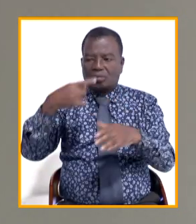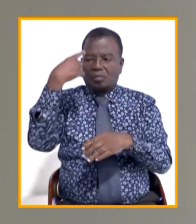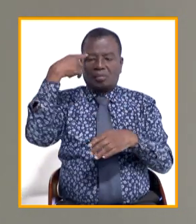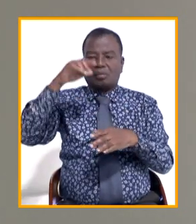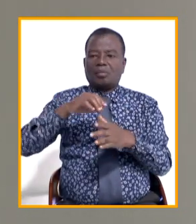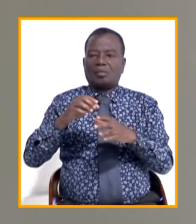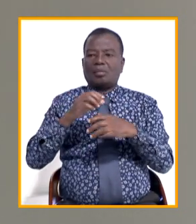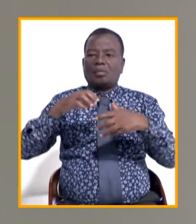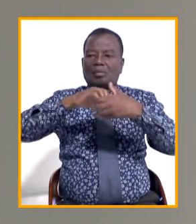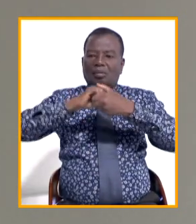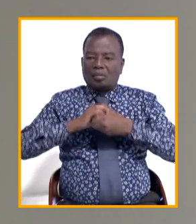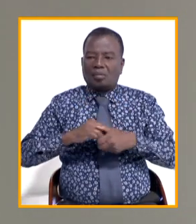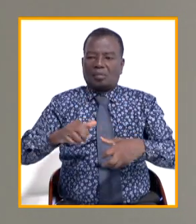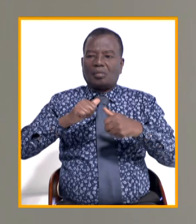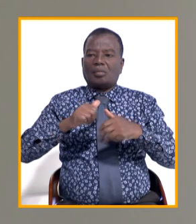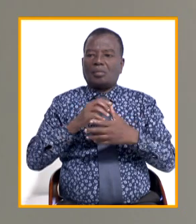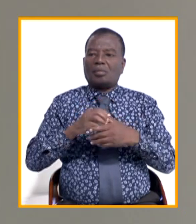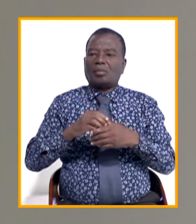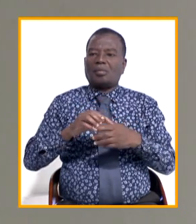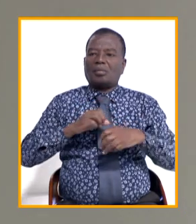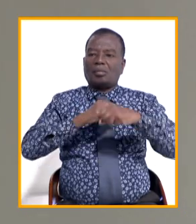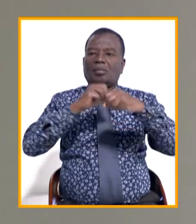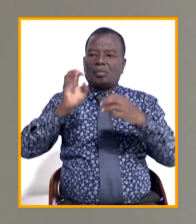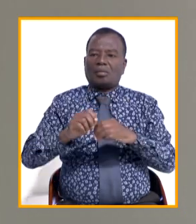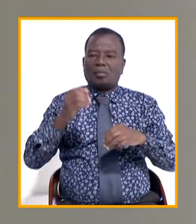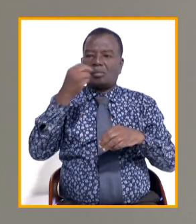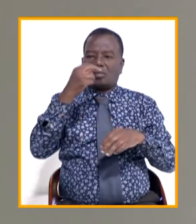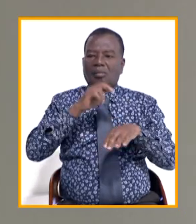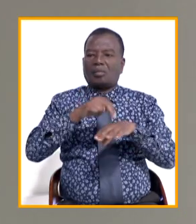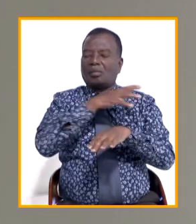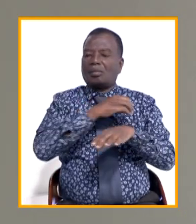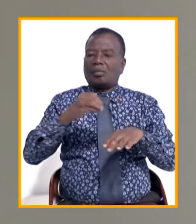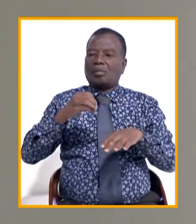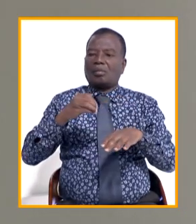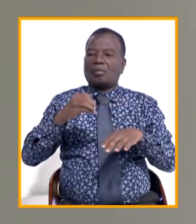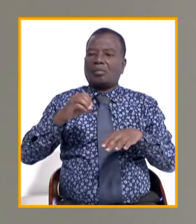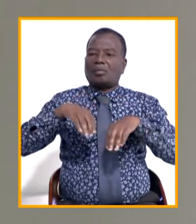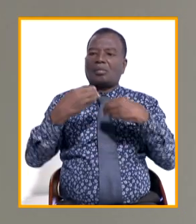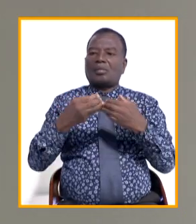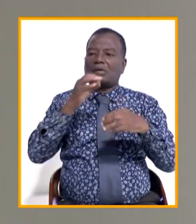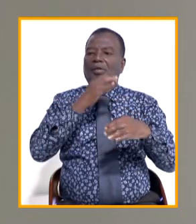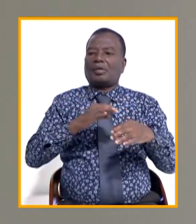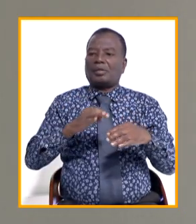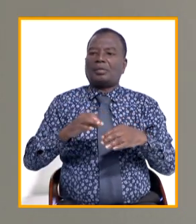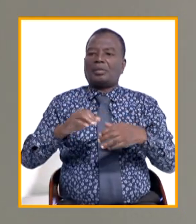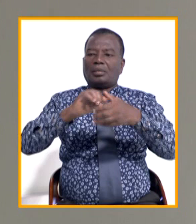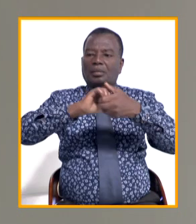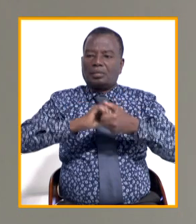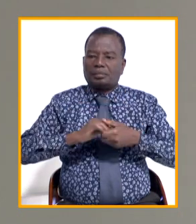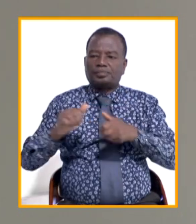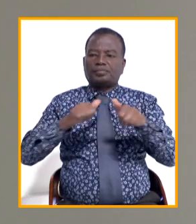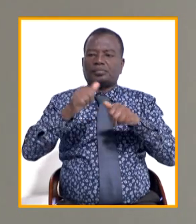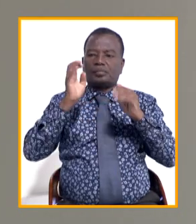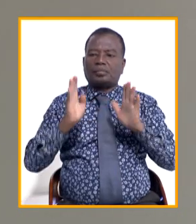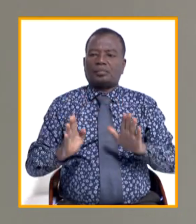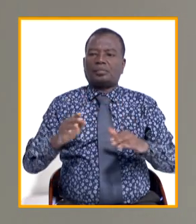une solidarité agissante. La sécurité alimentaire et nutritionnelle commande une solidarité